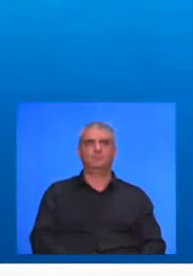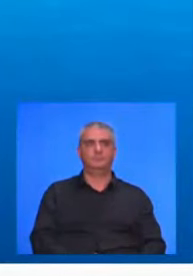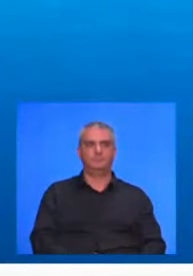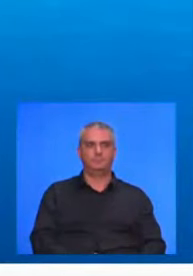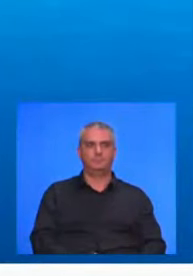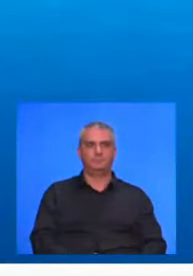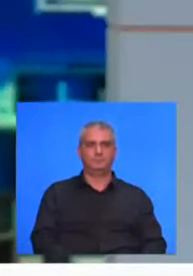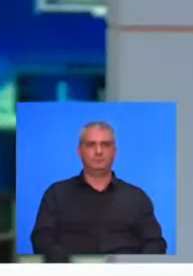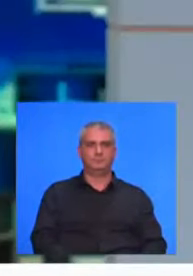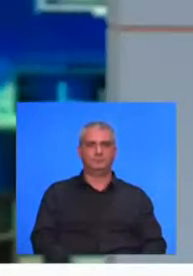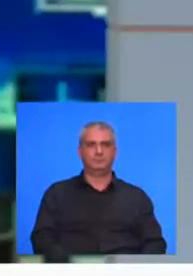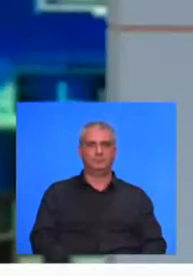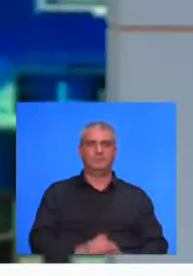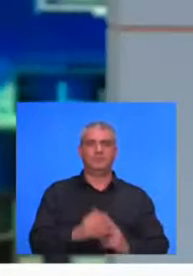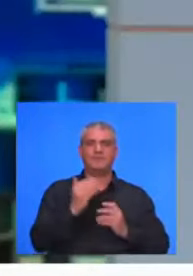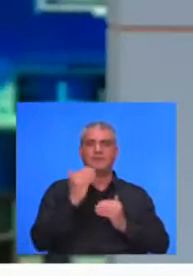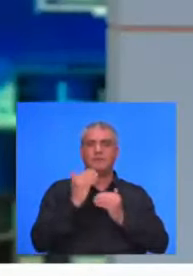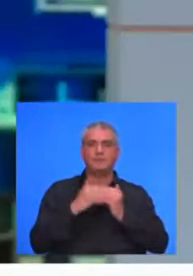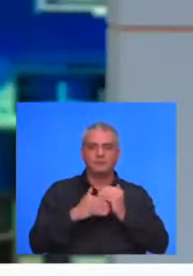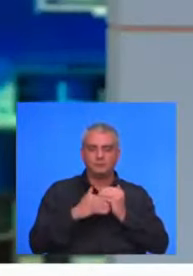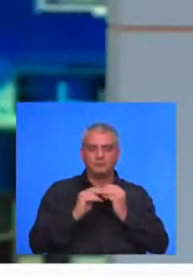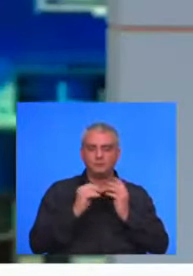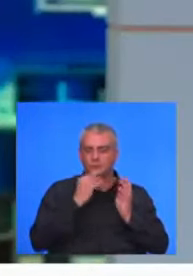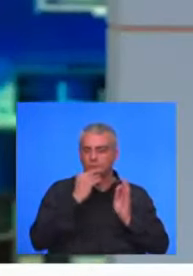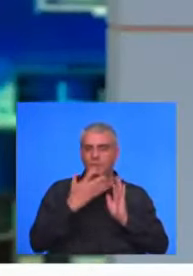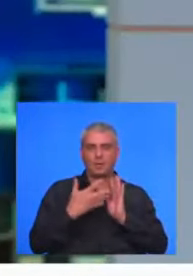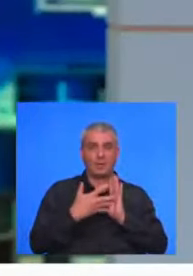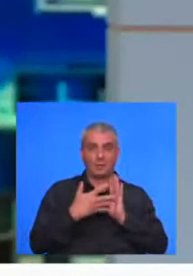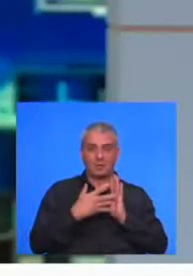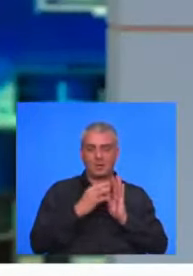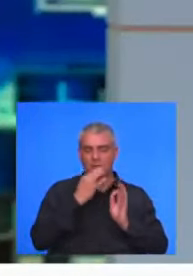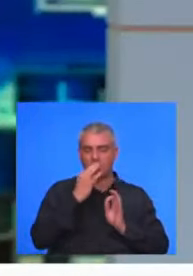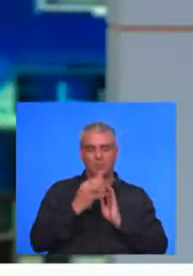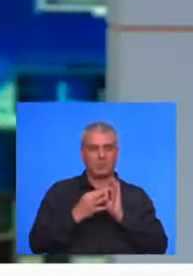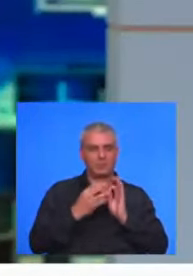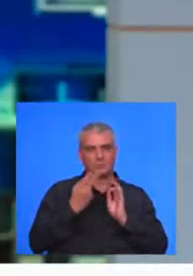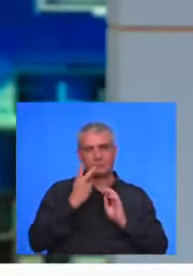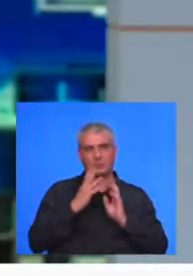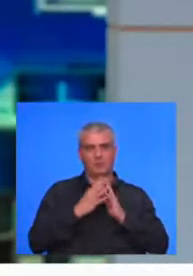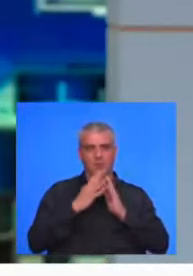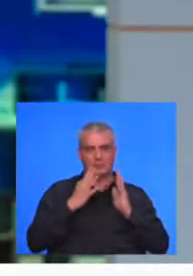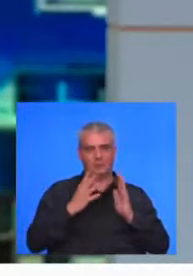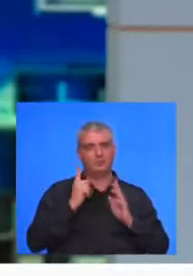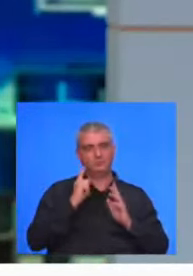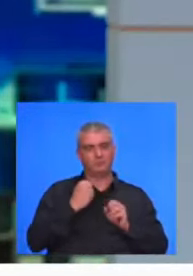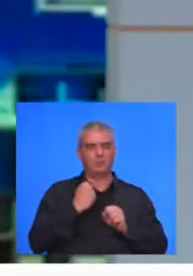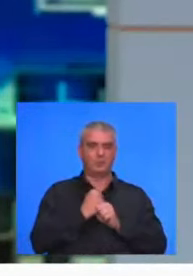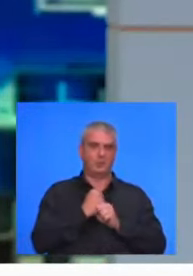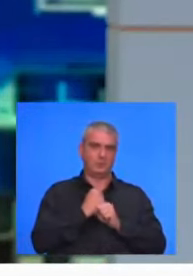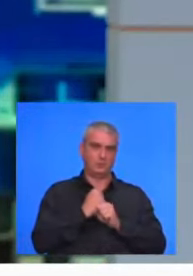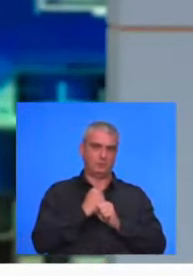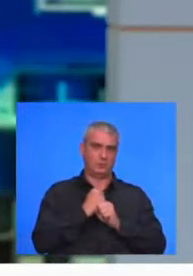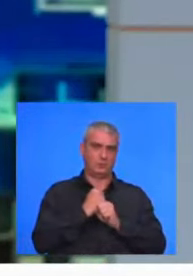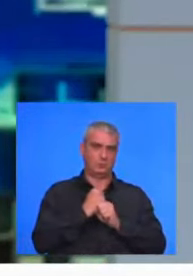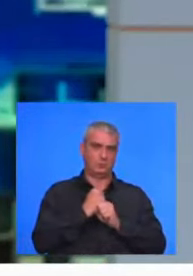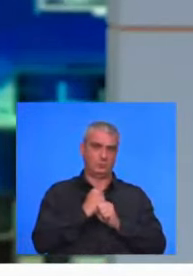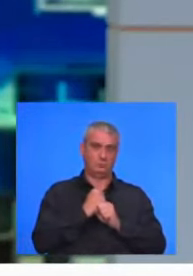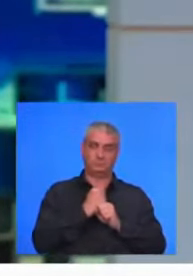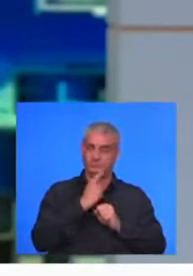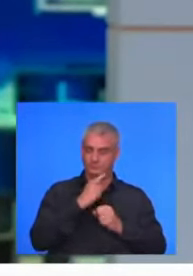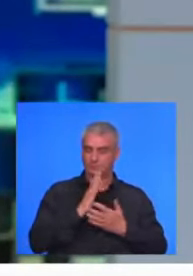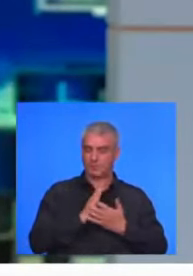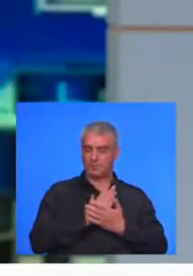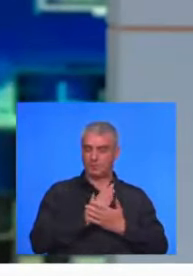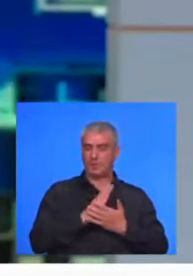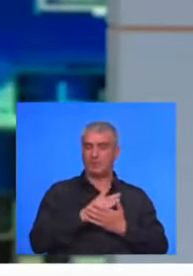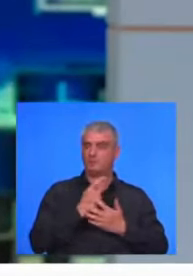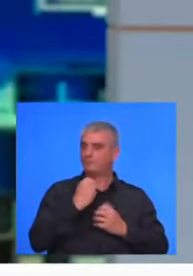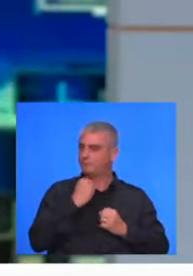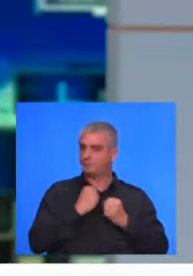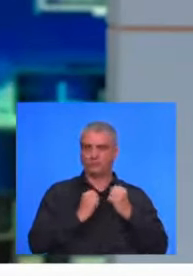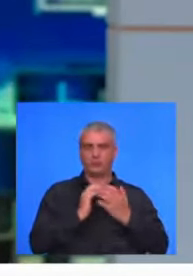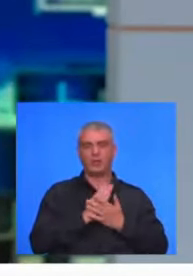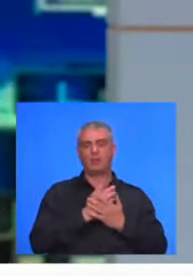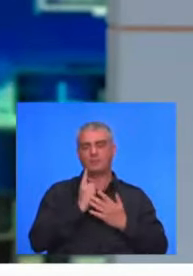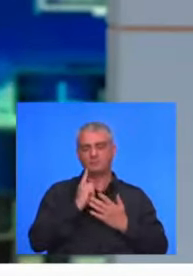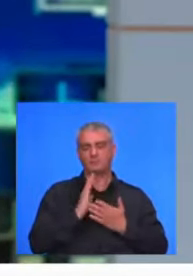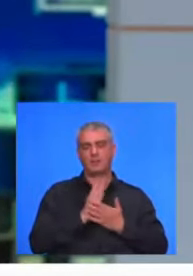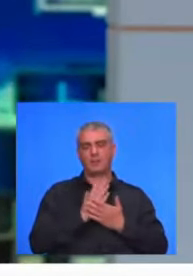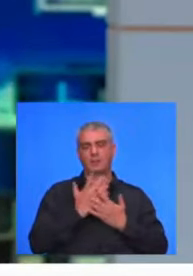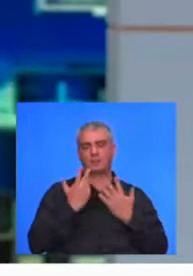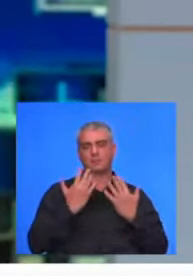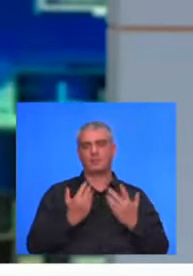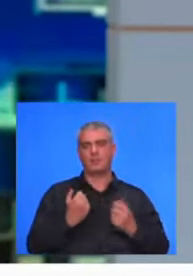אבל בסוף יש פה חקירה או תחקיר הרבה יותר גדול שצריך לעשות. וצריך להחליט, וזה קשה להחליט, אבל צריך להחליט